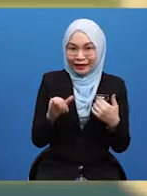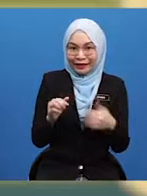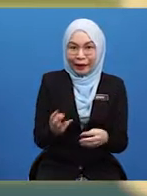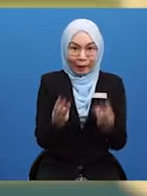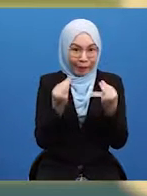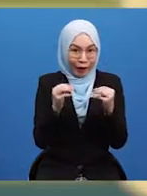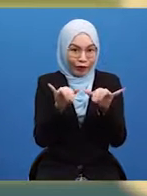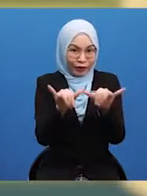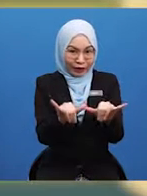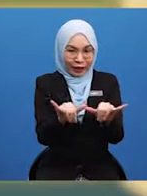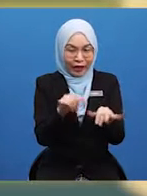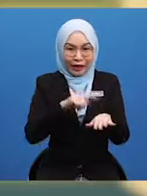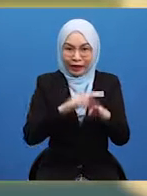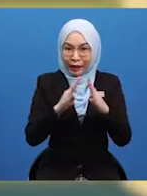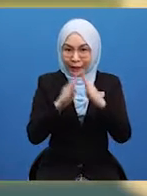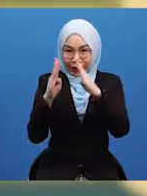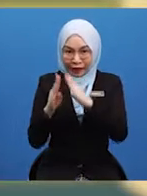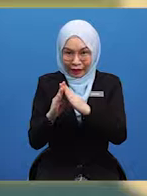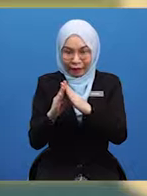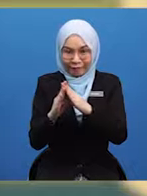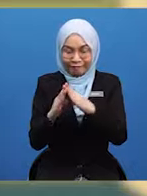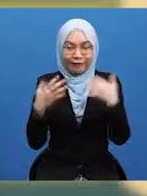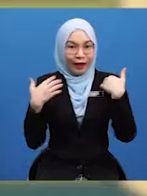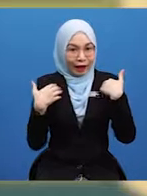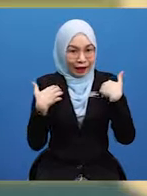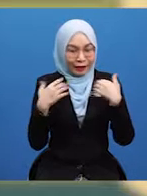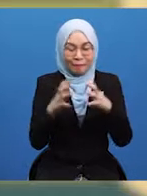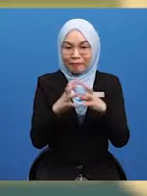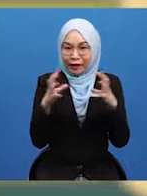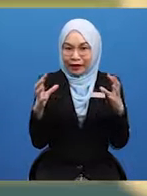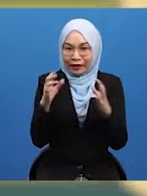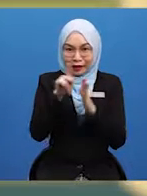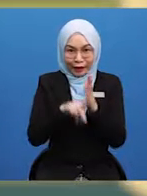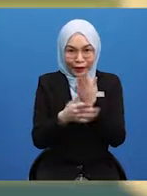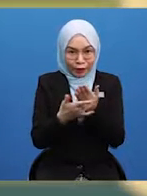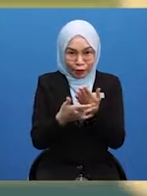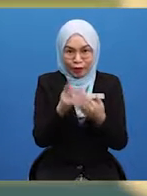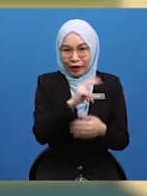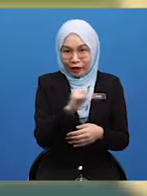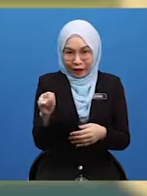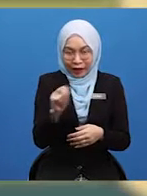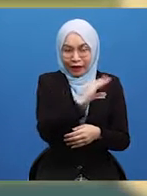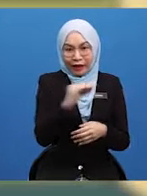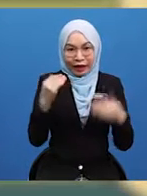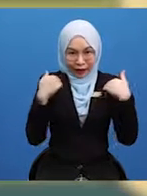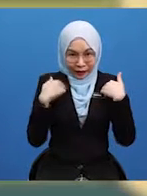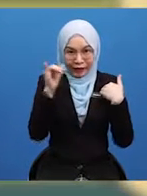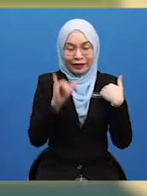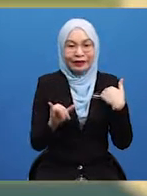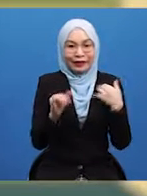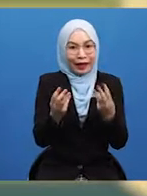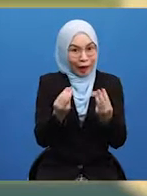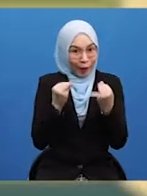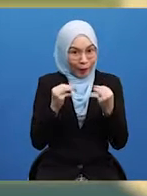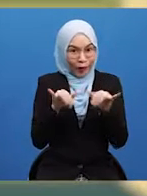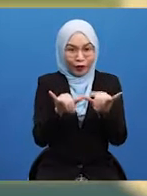kawasan bandar kerana terdapat banyak kemudahan dan ada pula yang ingin